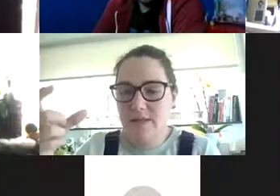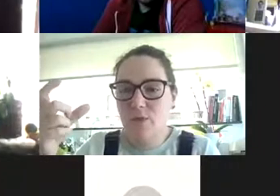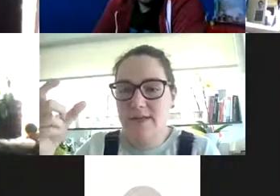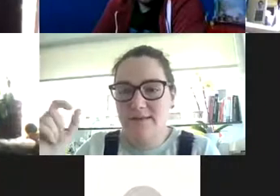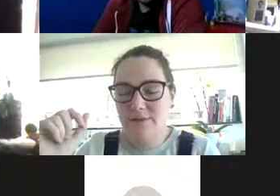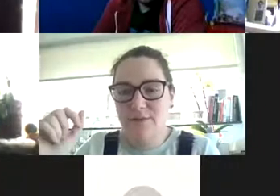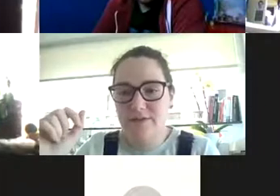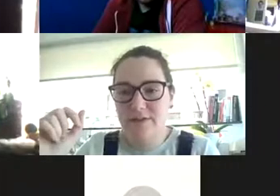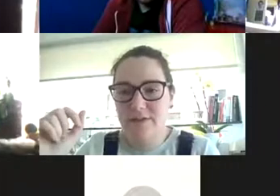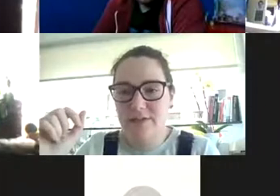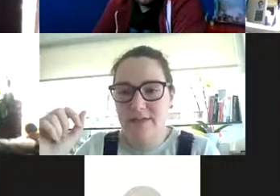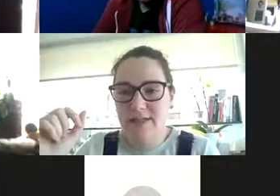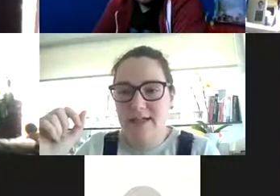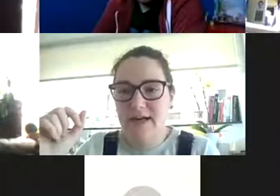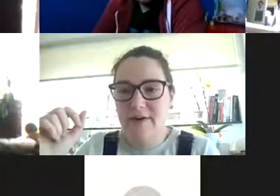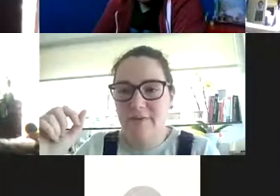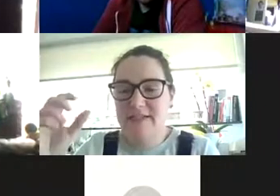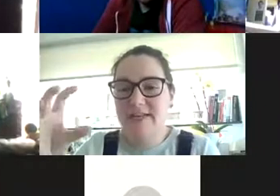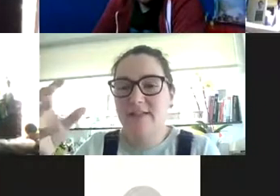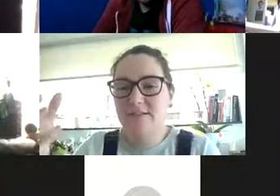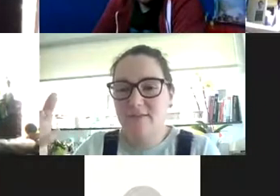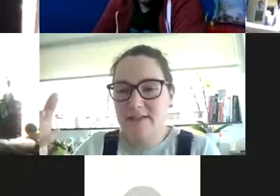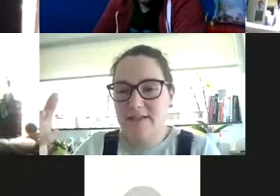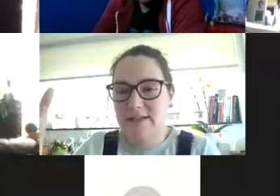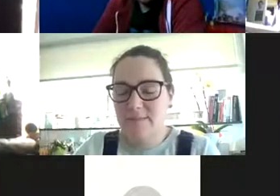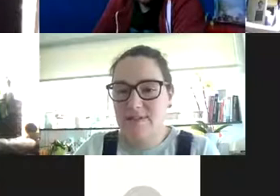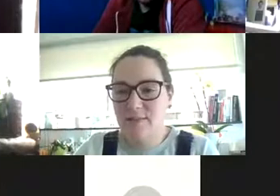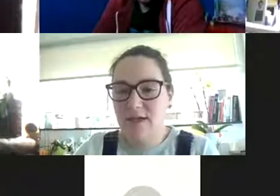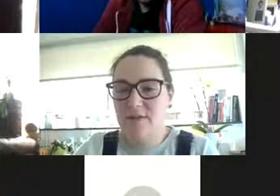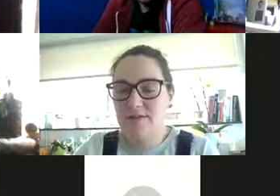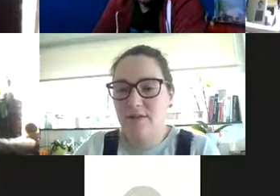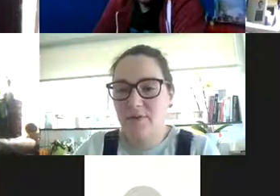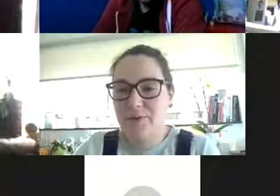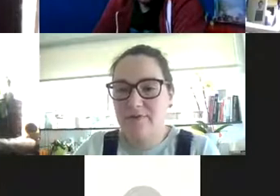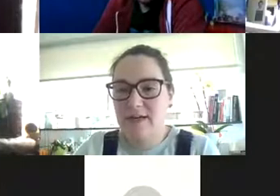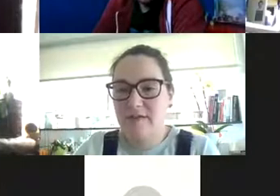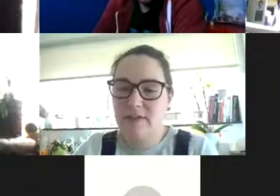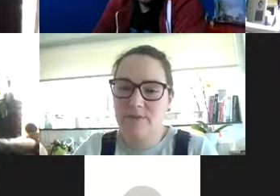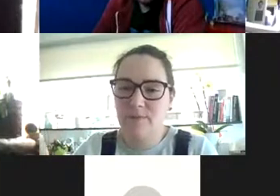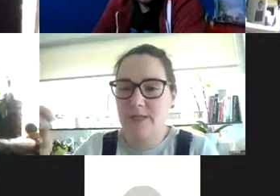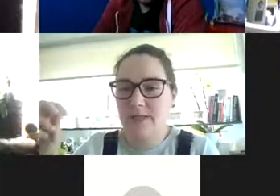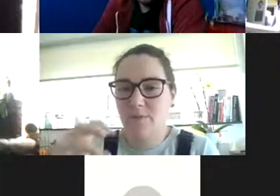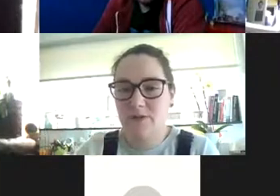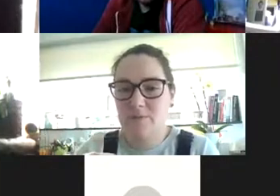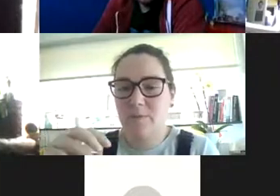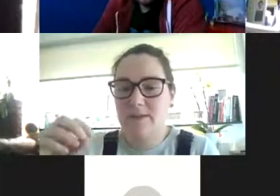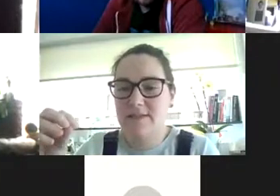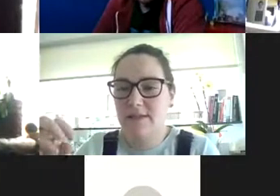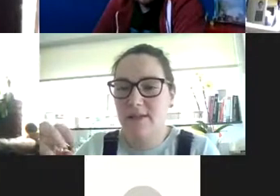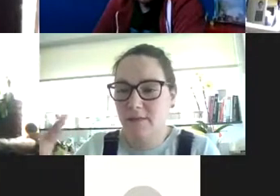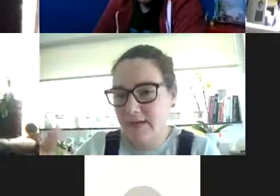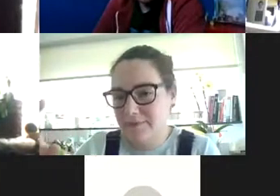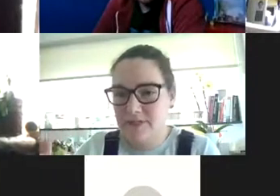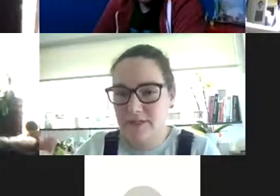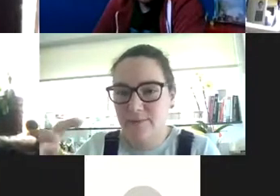iedere week uw kinderen ook veranderen. Dus ik denk dat je die flexibiliteit misschien wel... Dus als animatoren vragen van... Ik wil die week een keer op dat speelplein